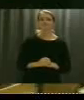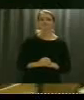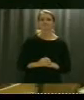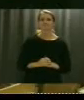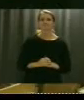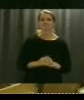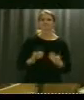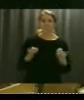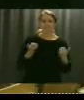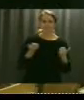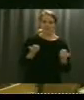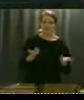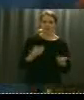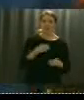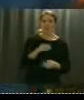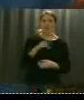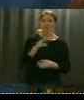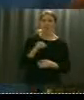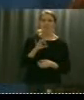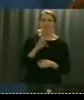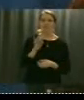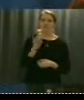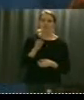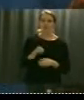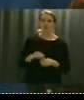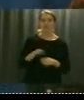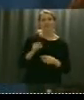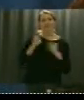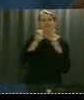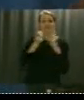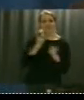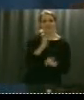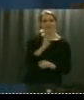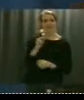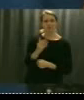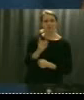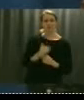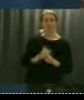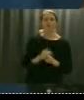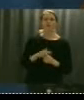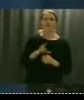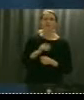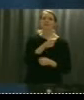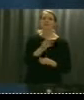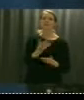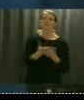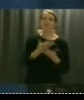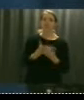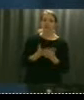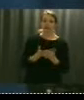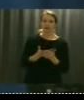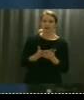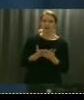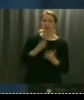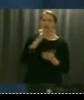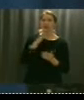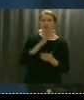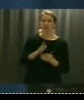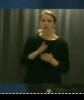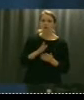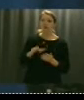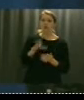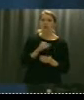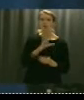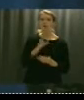Och varsågod Anna Mårtensson. Tack så mycket Jerry. Jo, ni motionerade ju om detta i januari och då blev ju